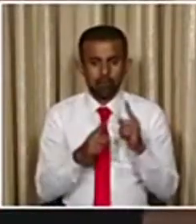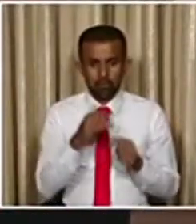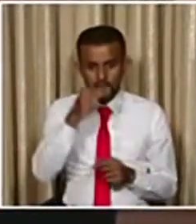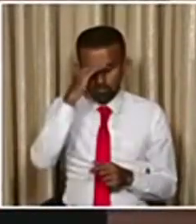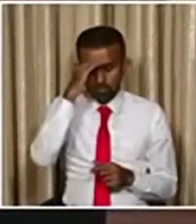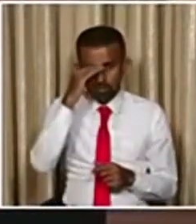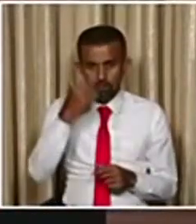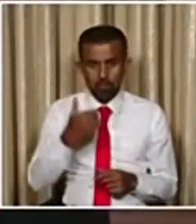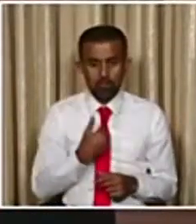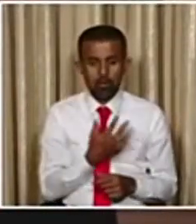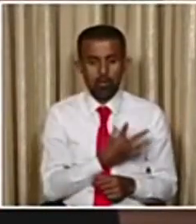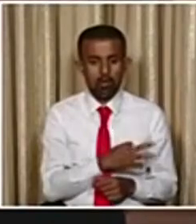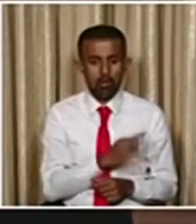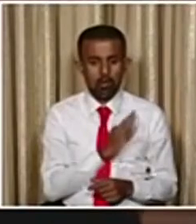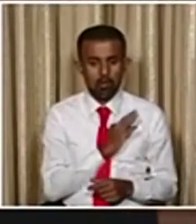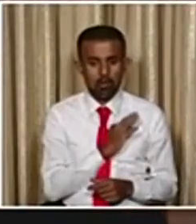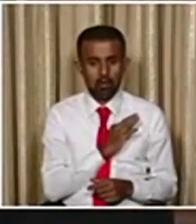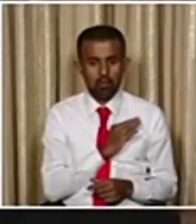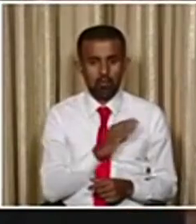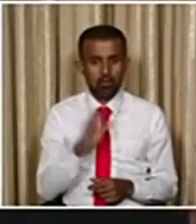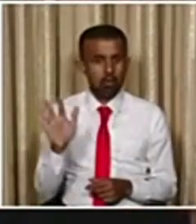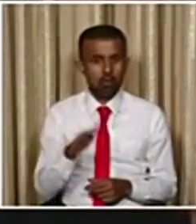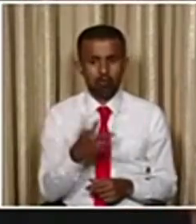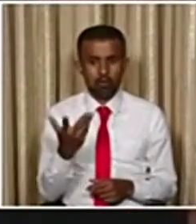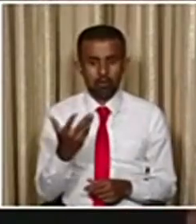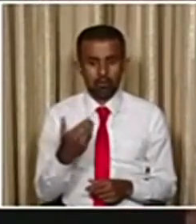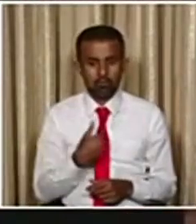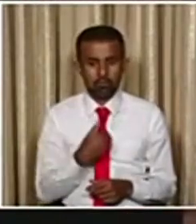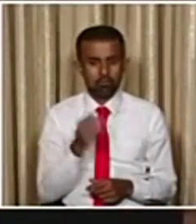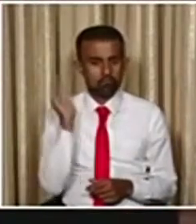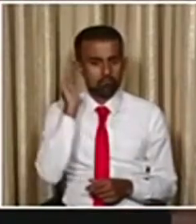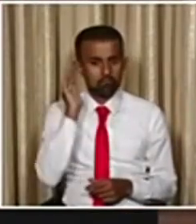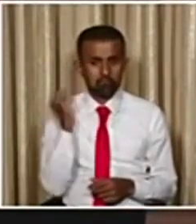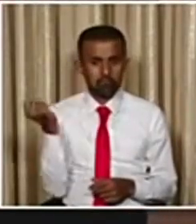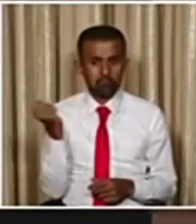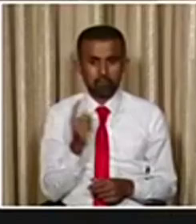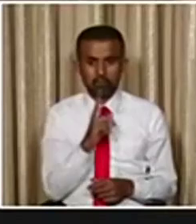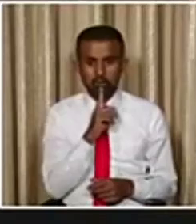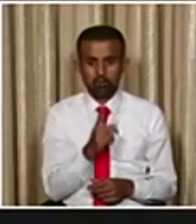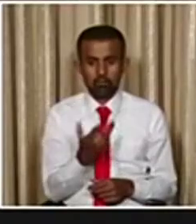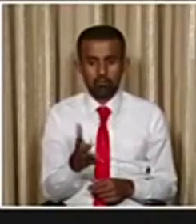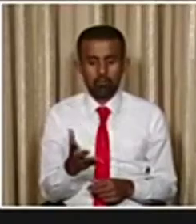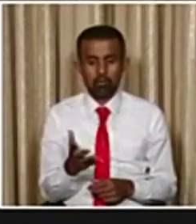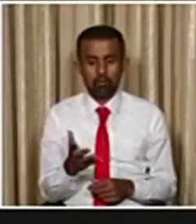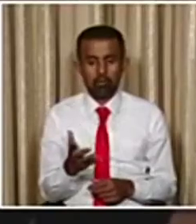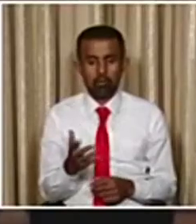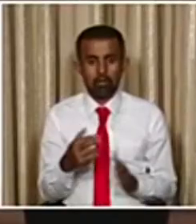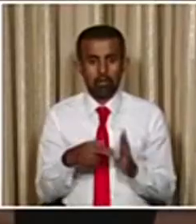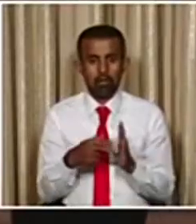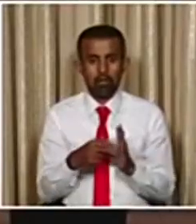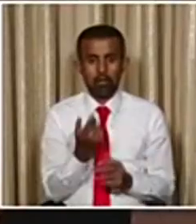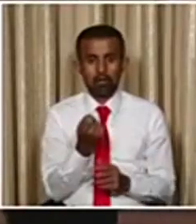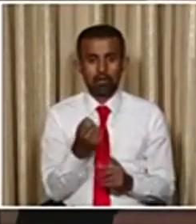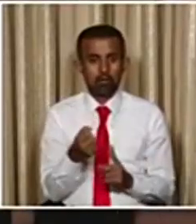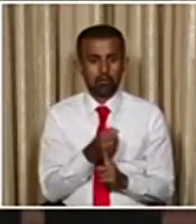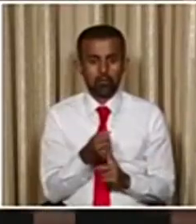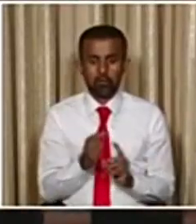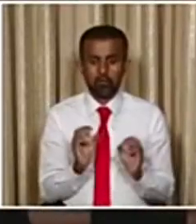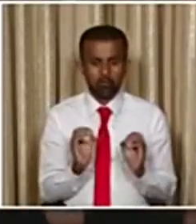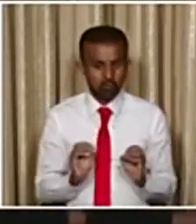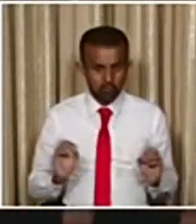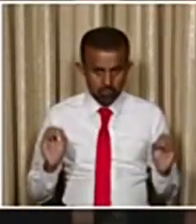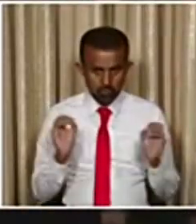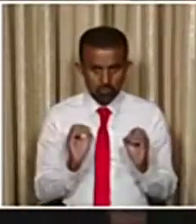කතානායකතුමනි, අපේ ස්වාමින් වහන්සේ වැඩ නොසිටපු නිසා මගෙත් මේක ඇහුනේ නැහැ. මම කියපු එක මේක අපේ හැමෝනේ ආර්ථිකයට කිසිම බලපෑමක් එන්නේ